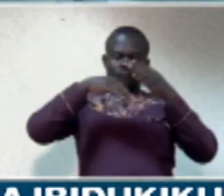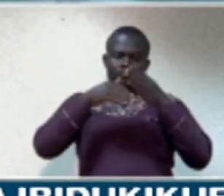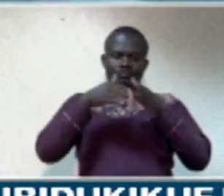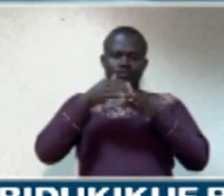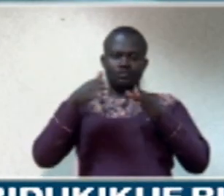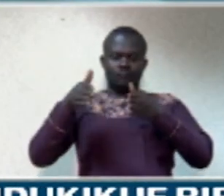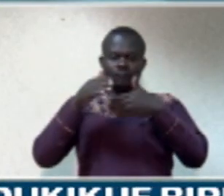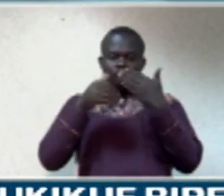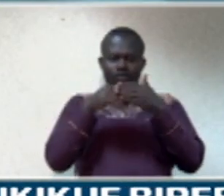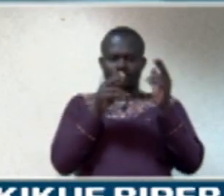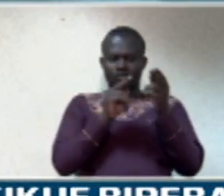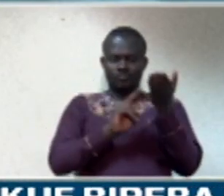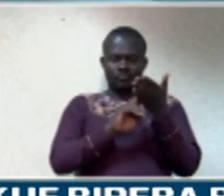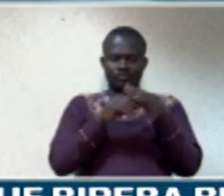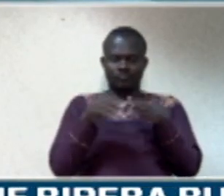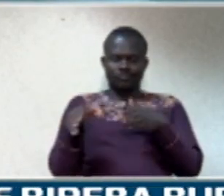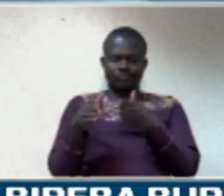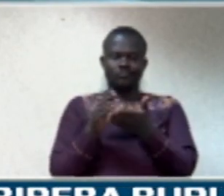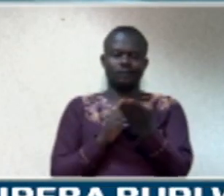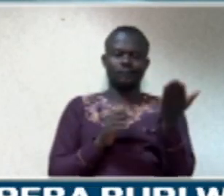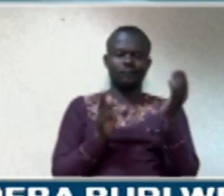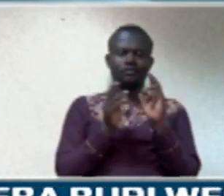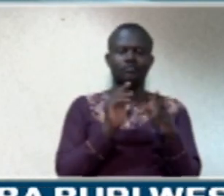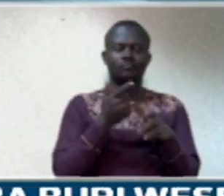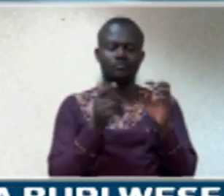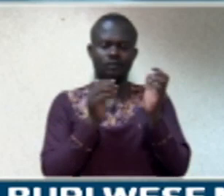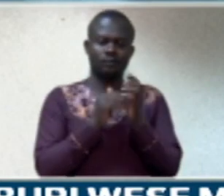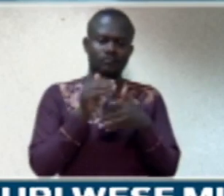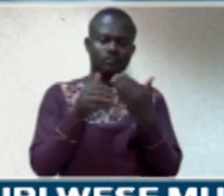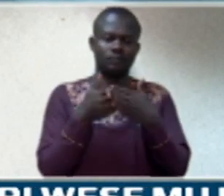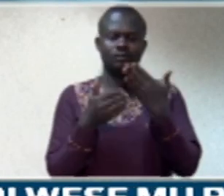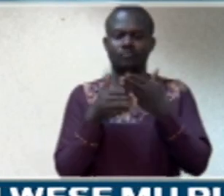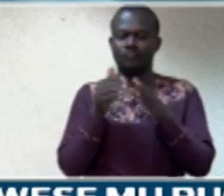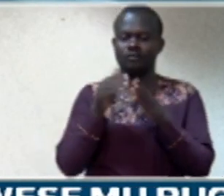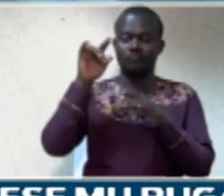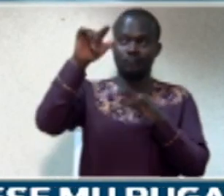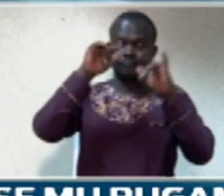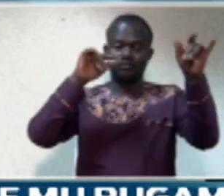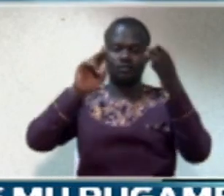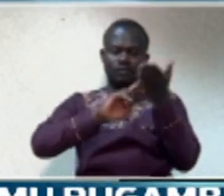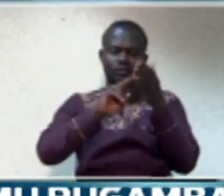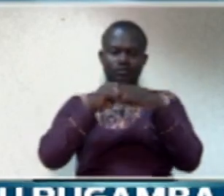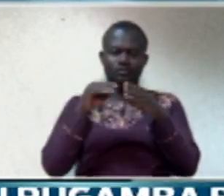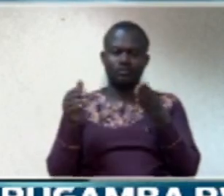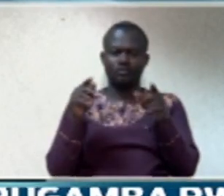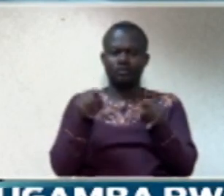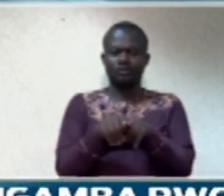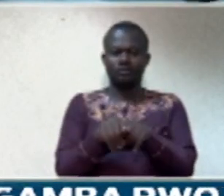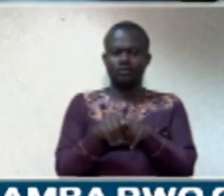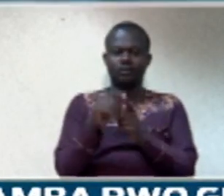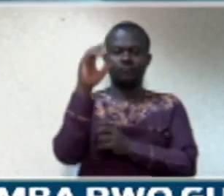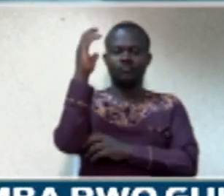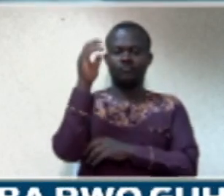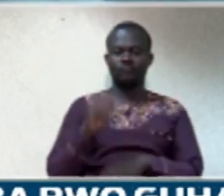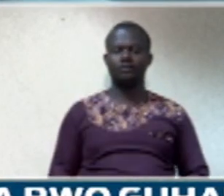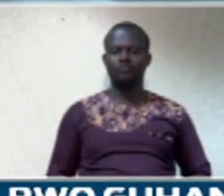ku mihanda isanzwe ikoreshwa n'imodoka zo ku butaka icyakora yo ikubakwa mu kirere hakoreshejwe ibyuma bijya kumera nk'amapoto